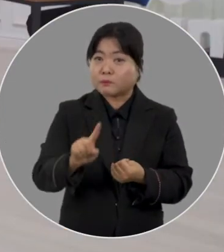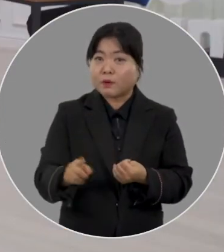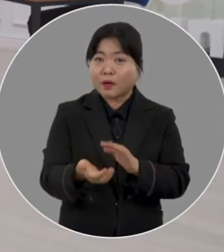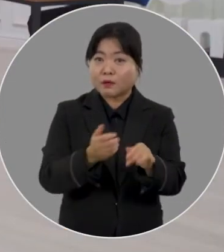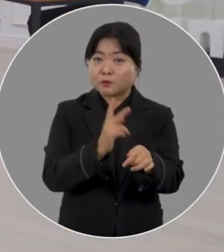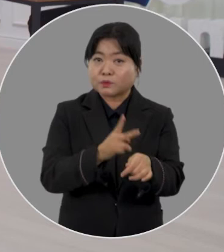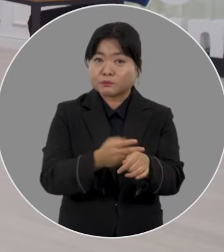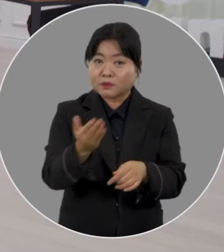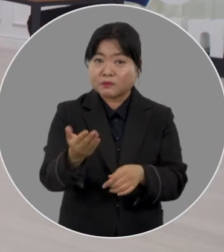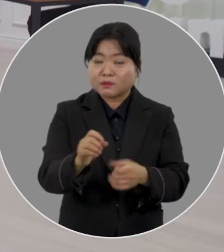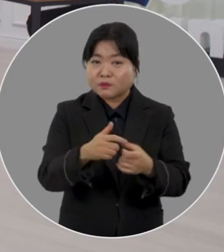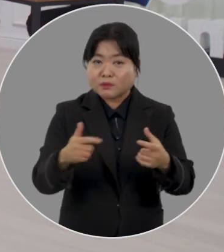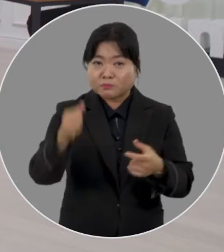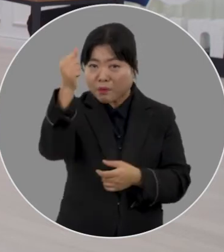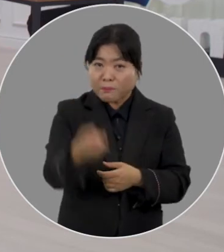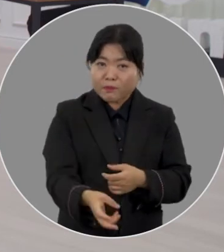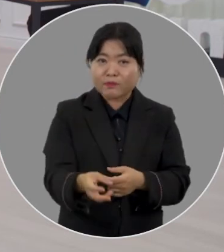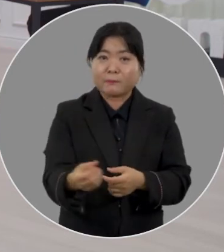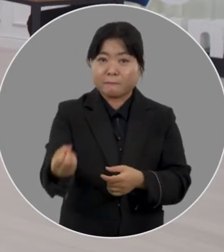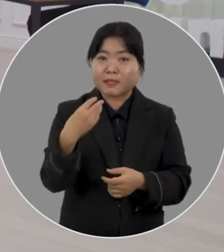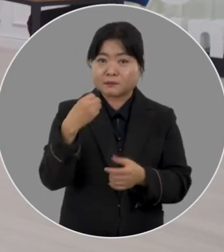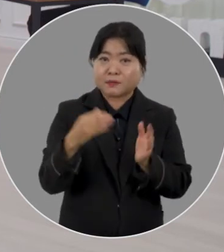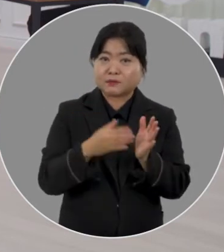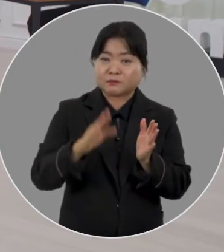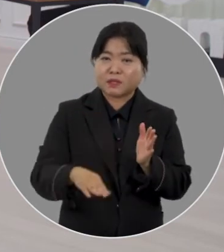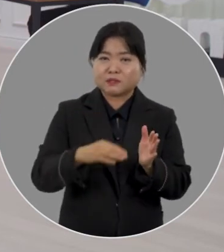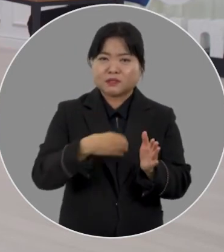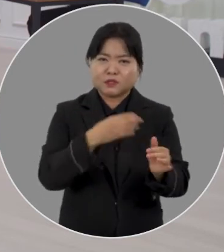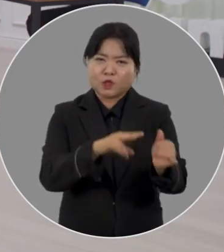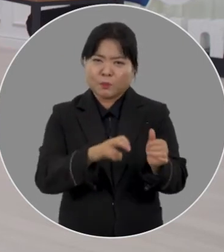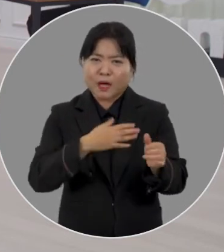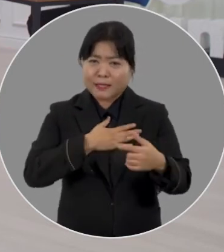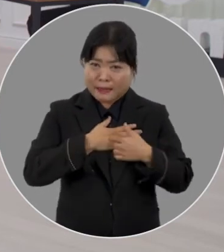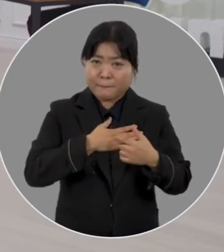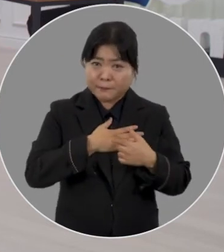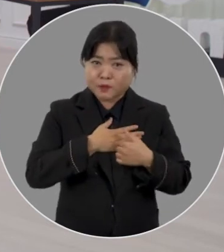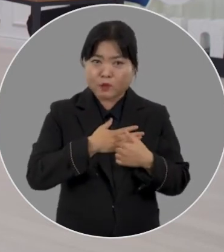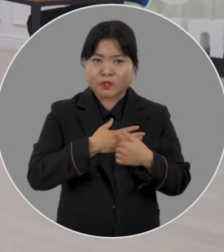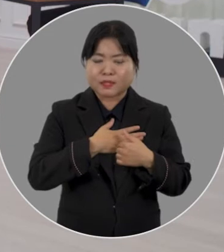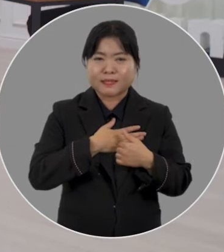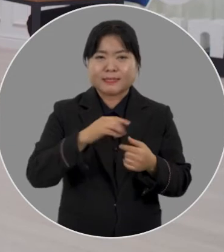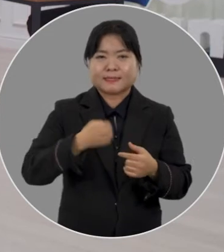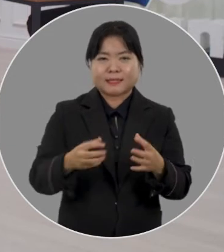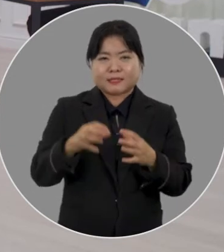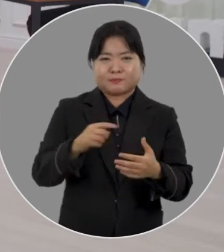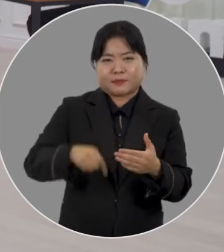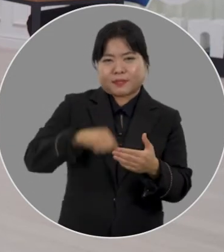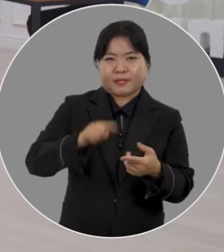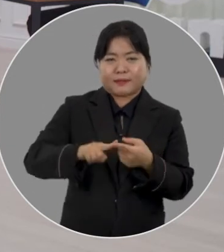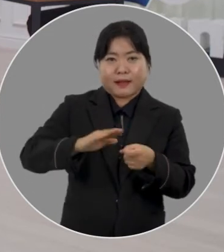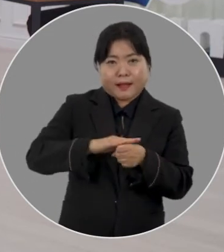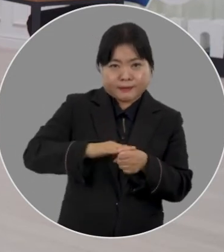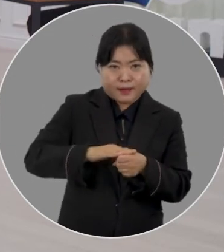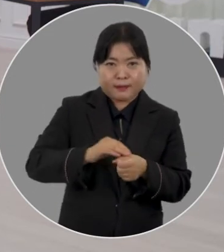아까 교수님께서도 이제 여러 차례 말씀을 하셨지만은 사실 이 혐오라는 감정이 어떻게 보면은 자기 집단에 대한